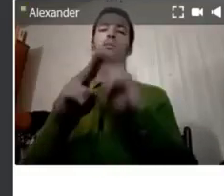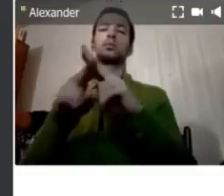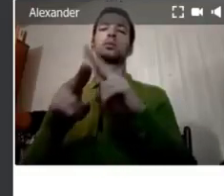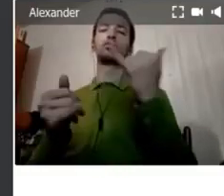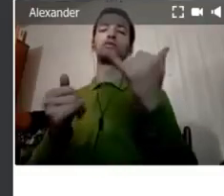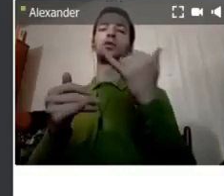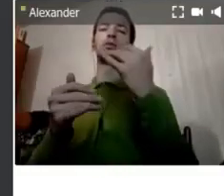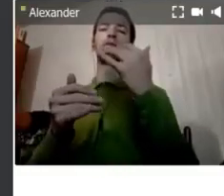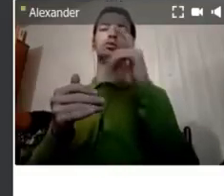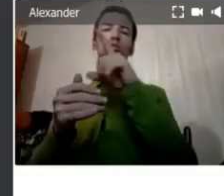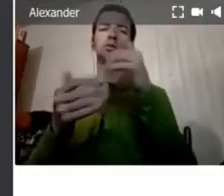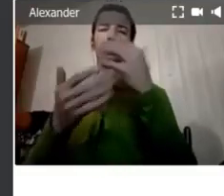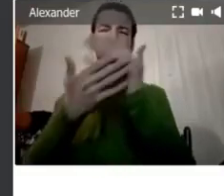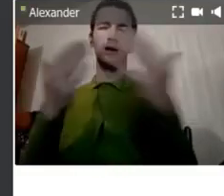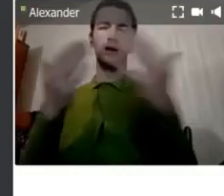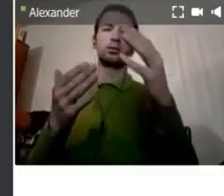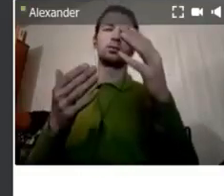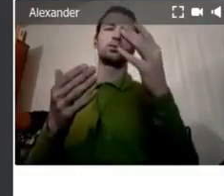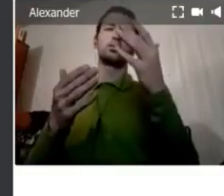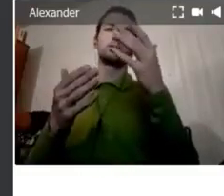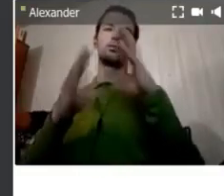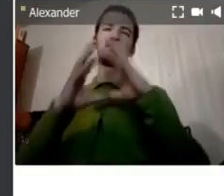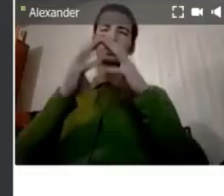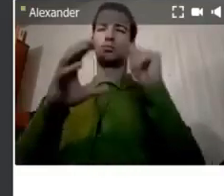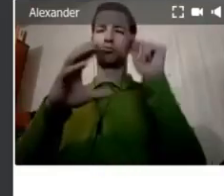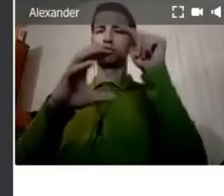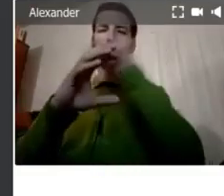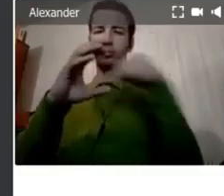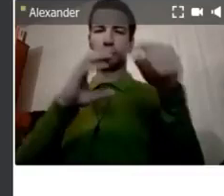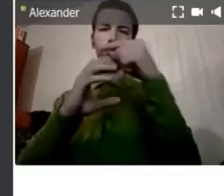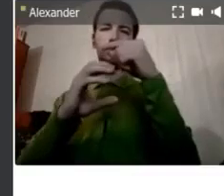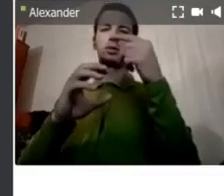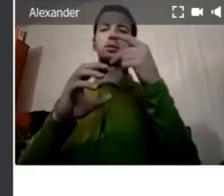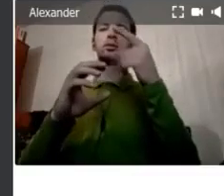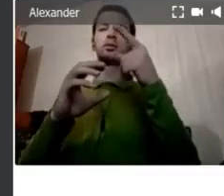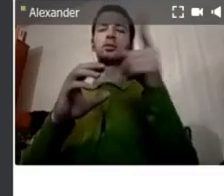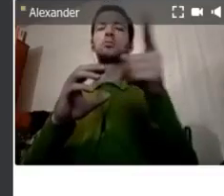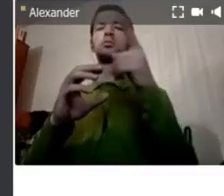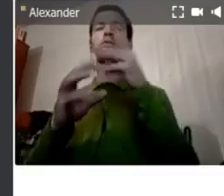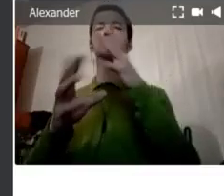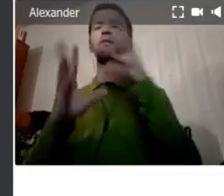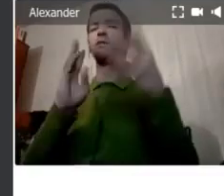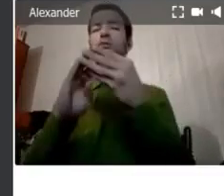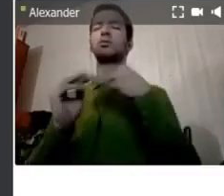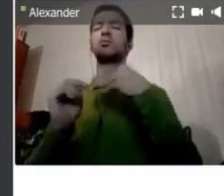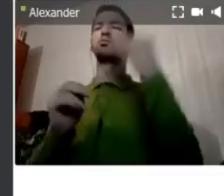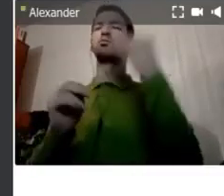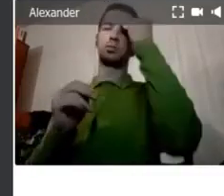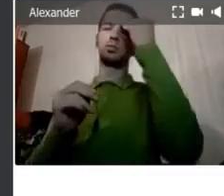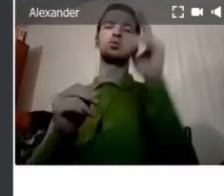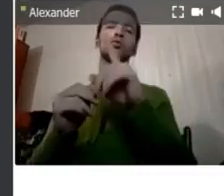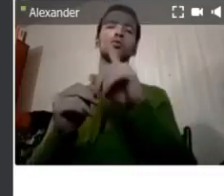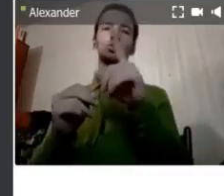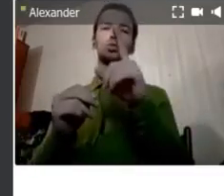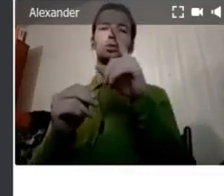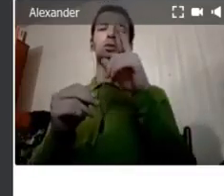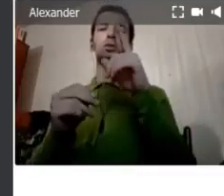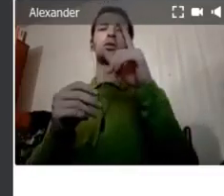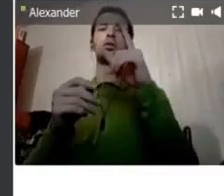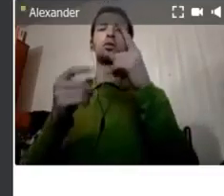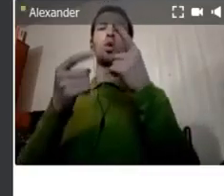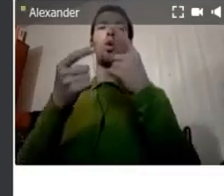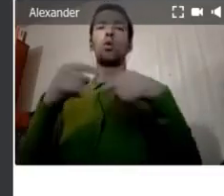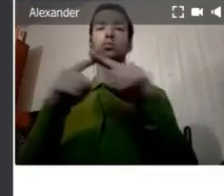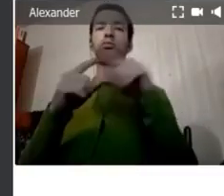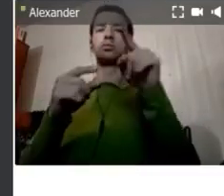вам сказать, что мы общаемся с разными, ну, на всех мероприятиях, на конференциях, большая часть людей именно